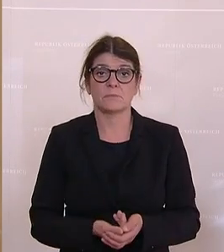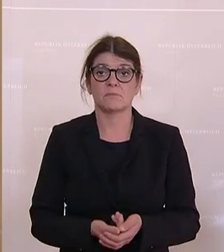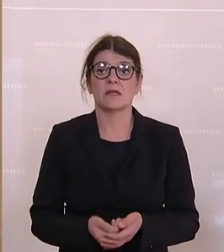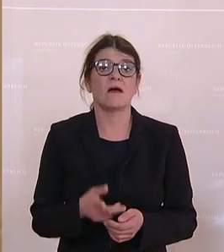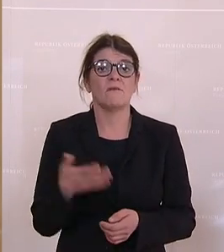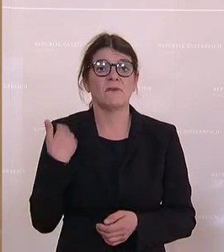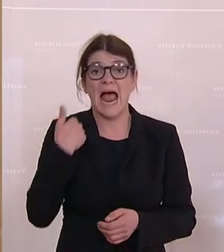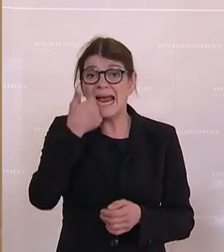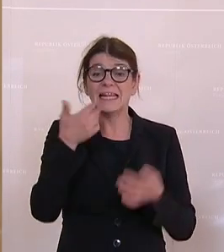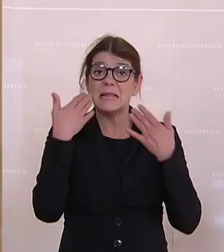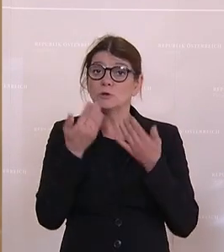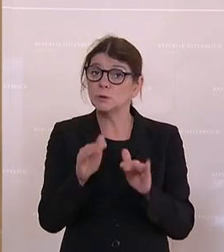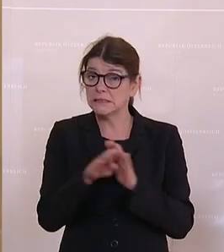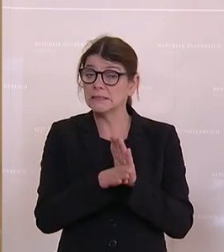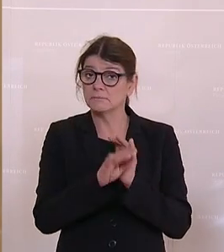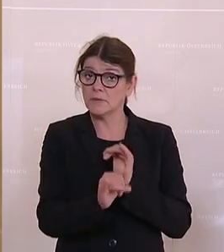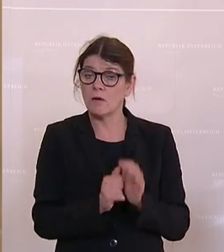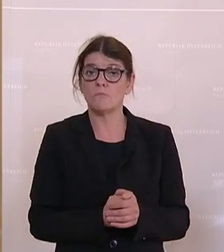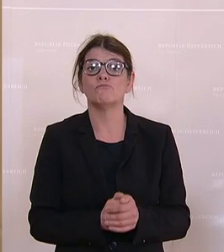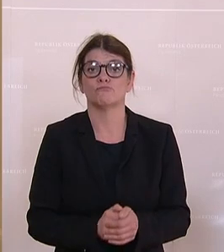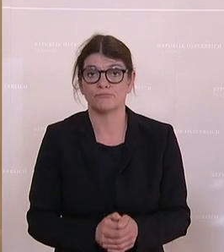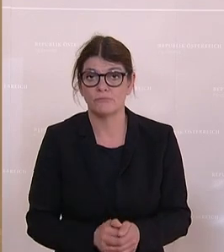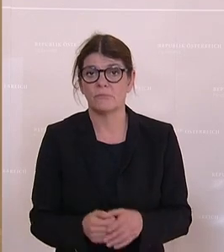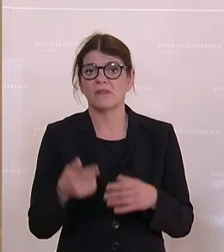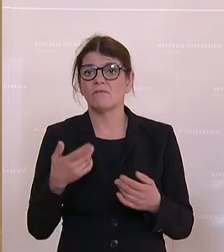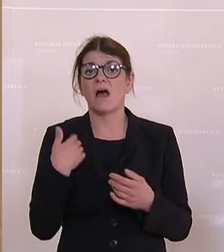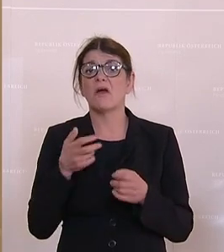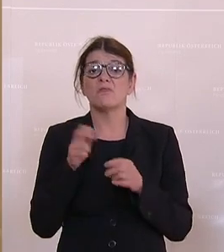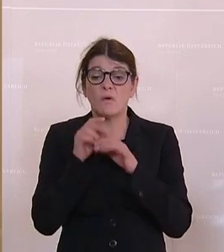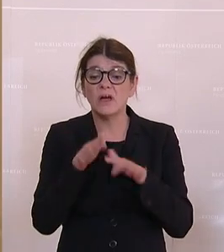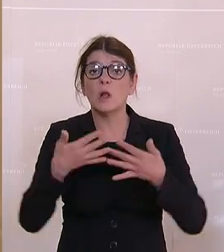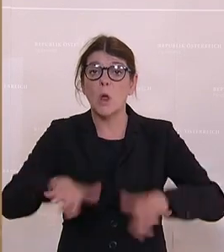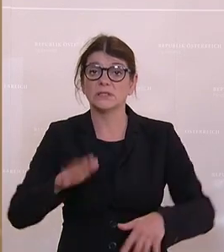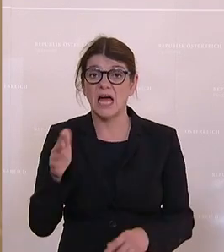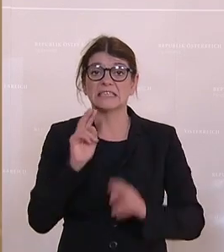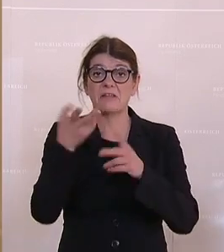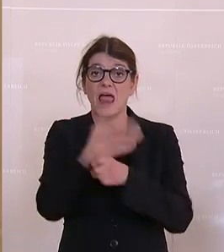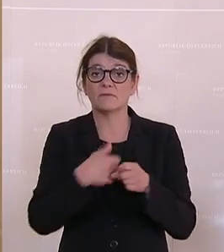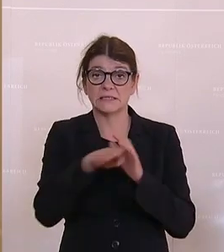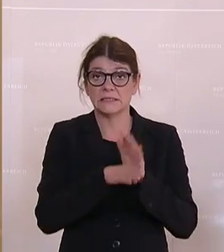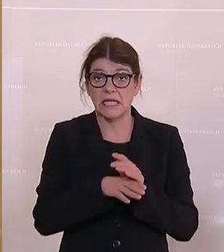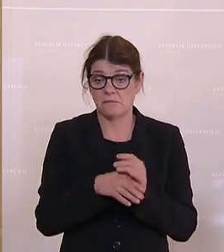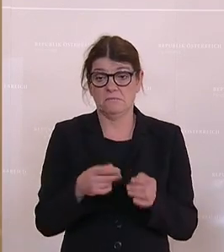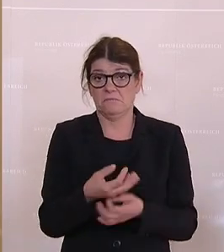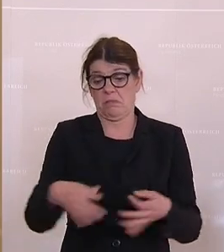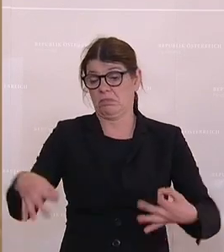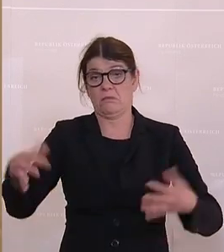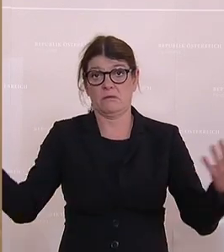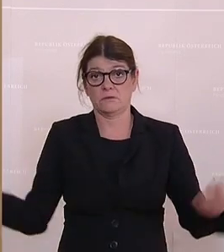hatten ein Klimaschutzgesetz, das war noch wirkungsloser als das Energieeffizienzgesetz,